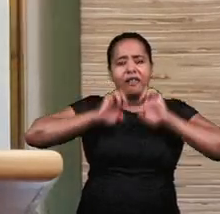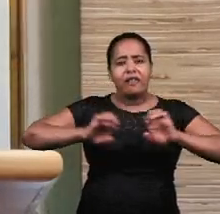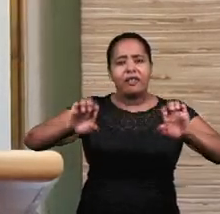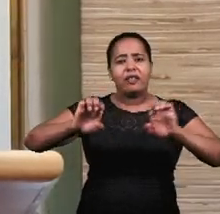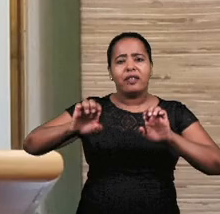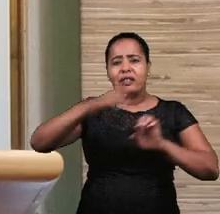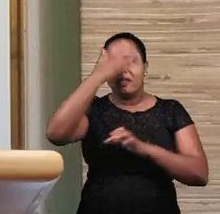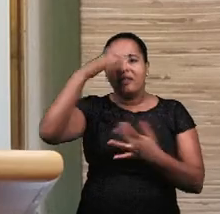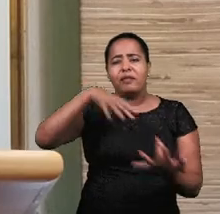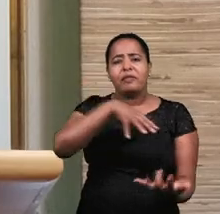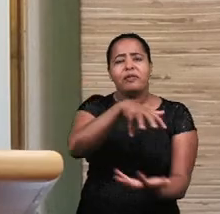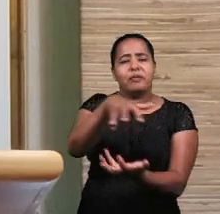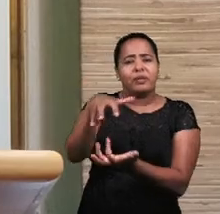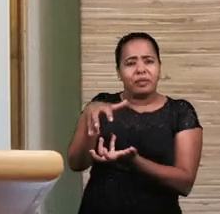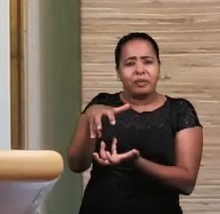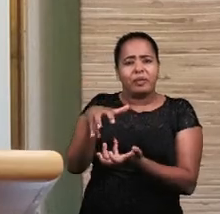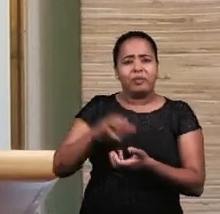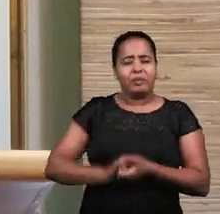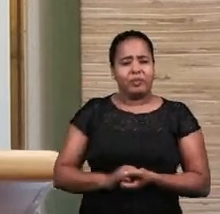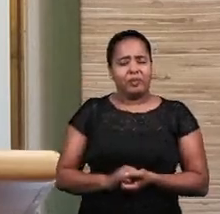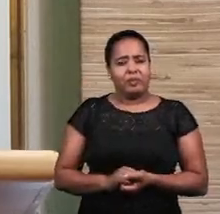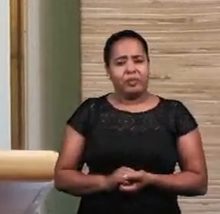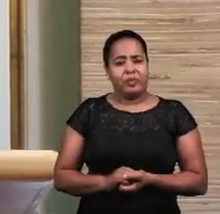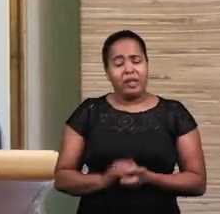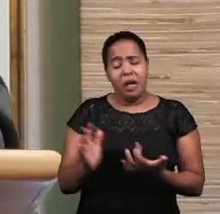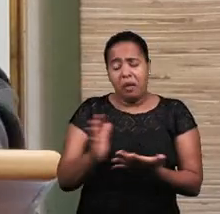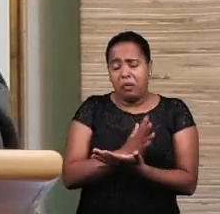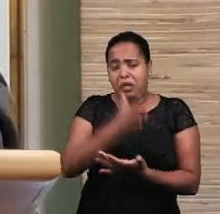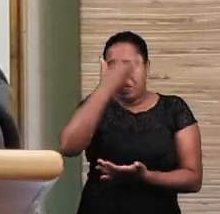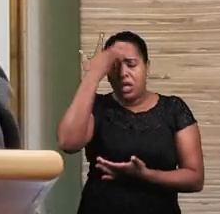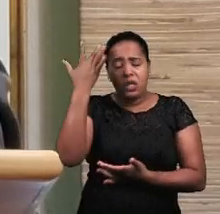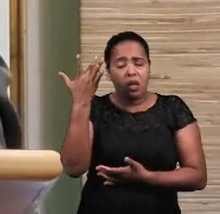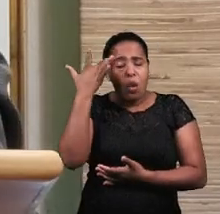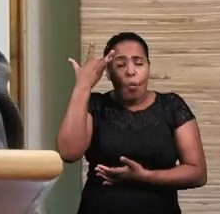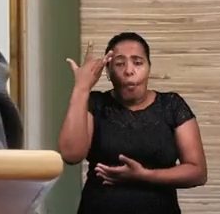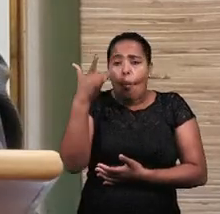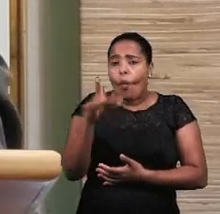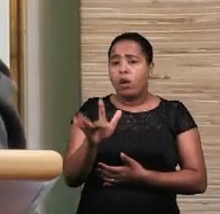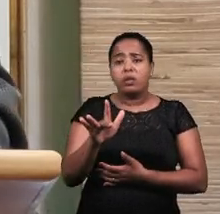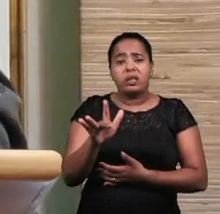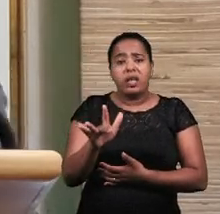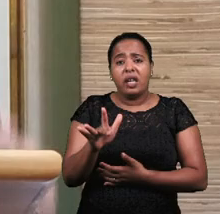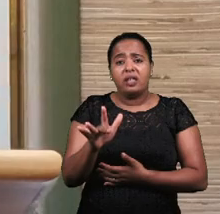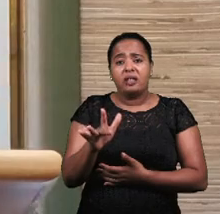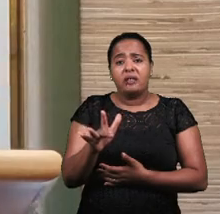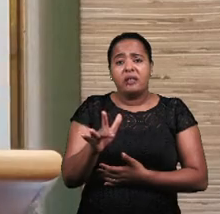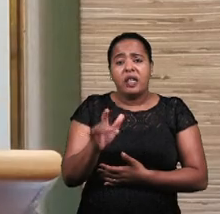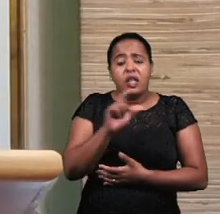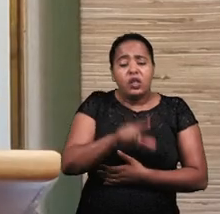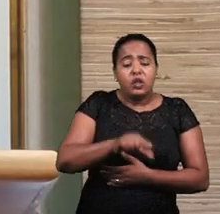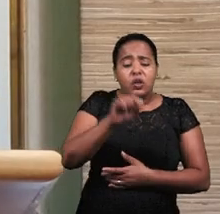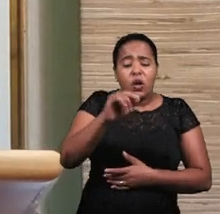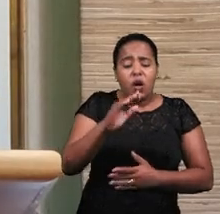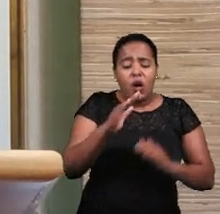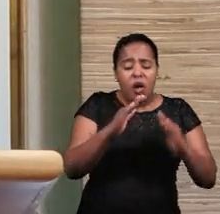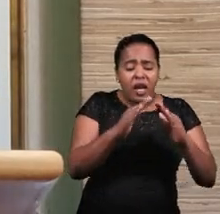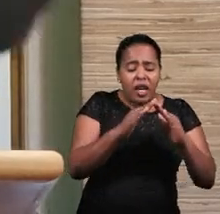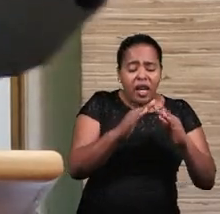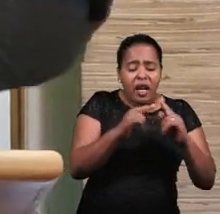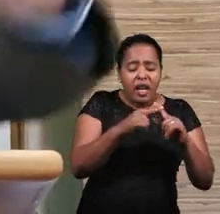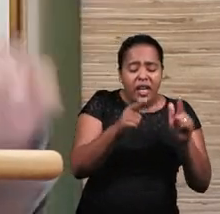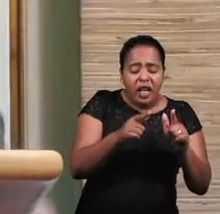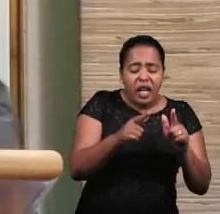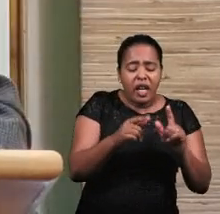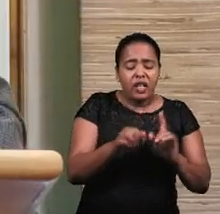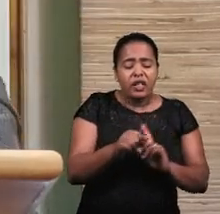monde. C'est cela que les gens ne comprennent pas. Elle préfère de faire sa petite église, un petit carré où il